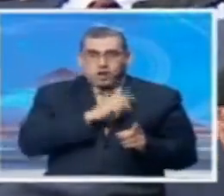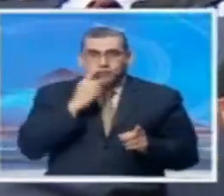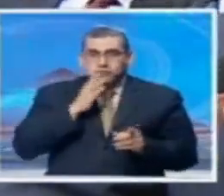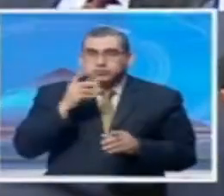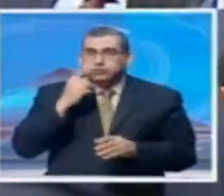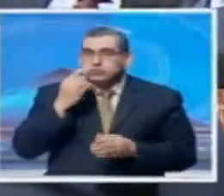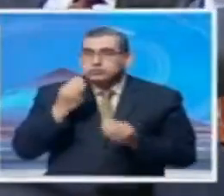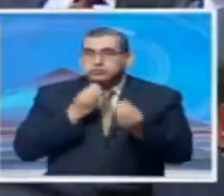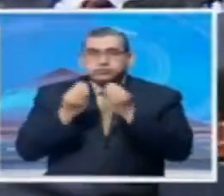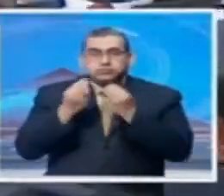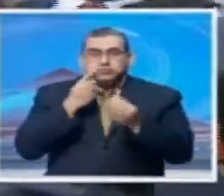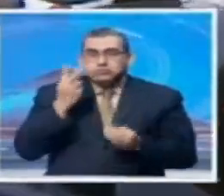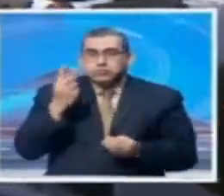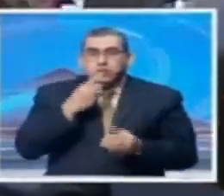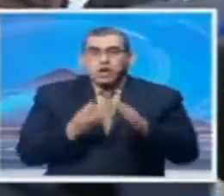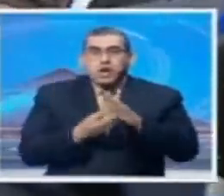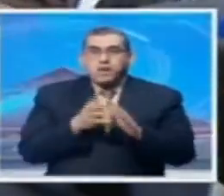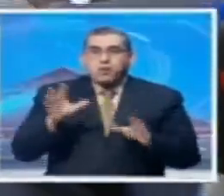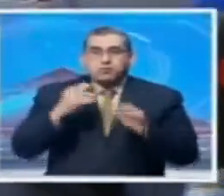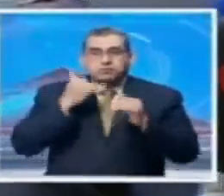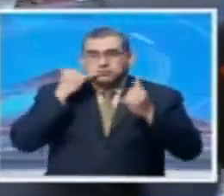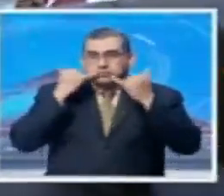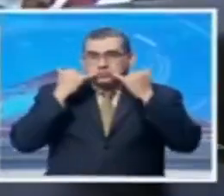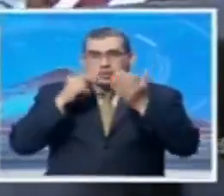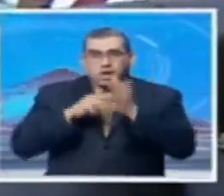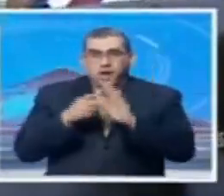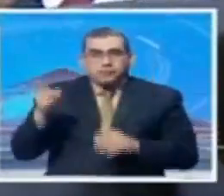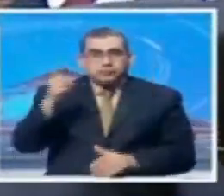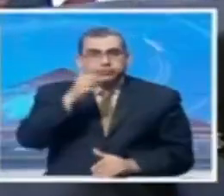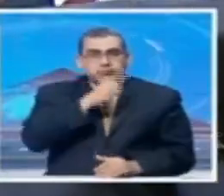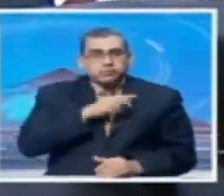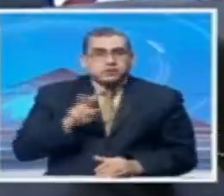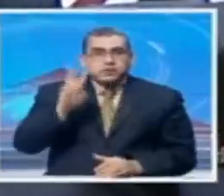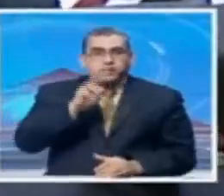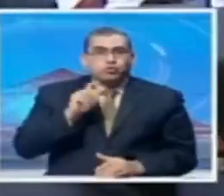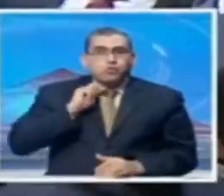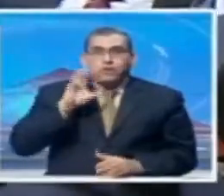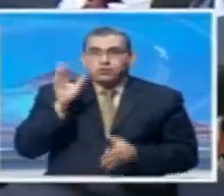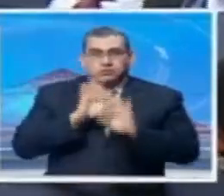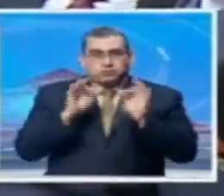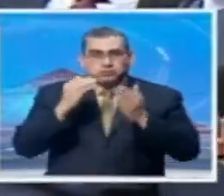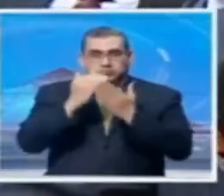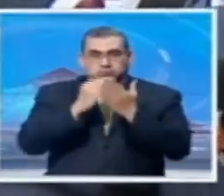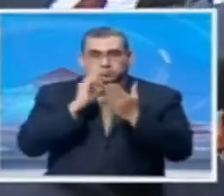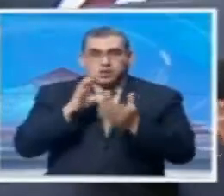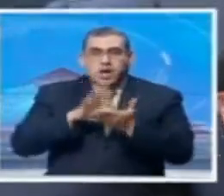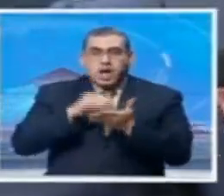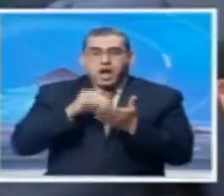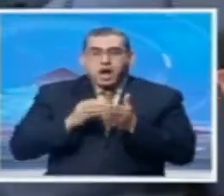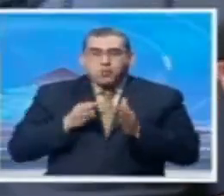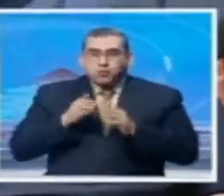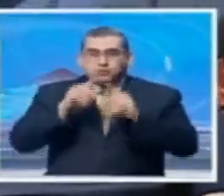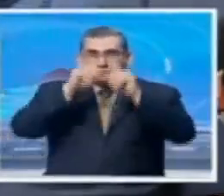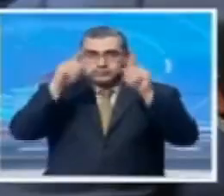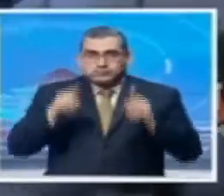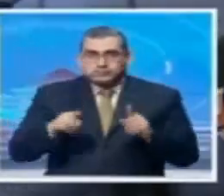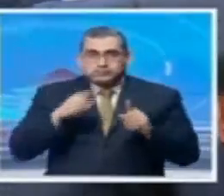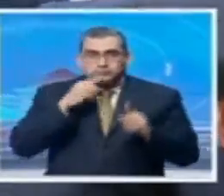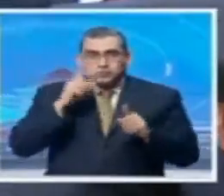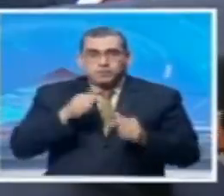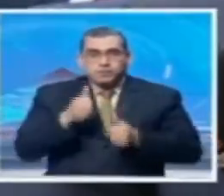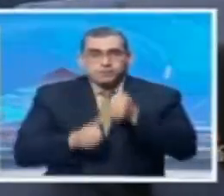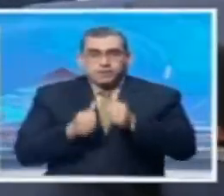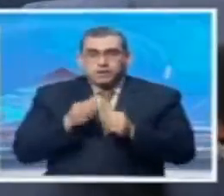العمليات كل الجامعات على مستوى 27 محافظة، والحقيقة من أول إجراءات الدخول على البوابات لحد أعمال